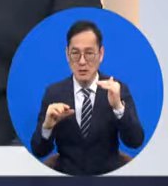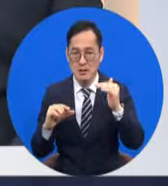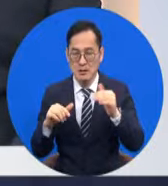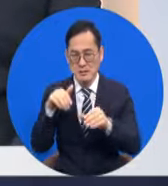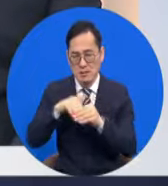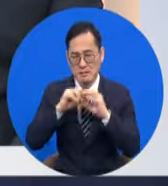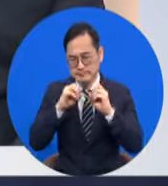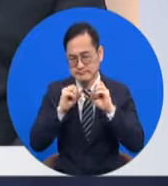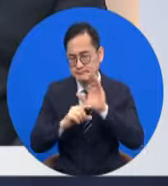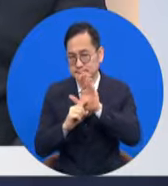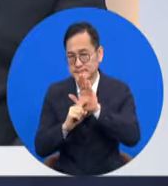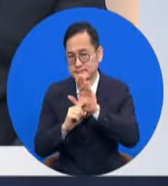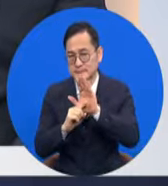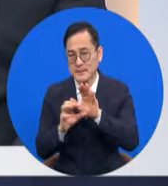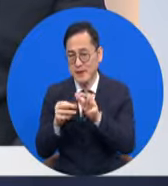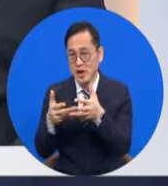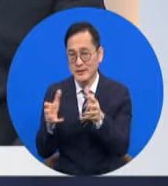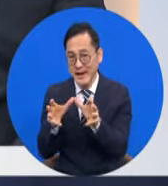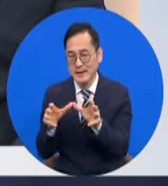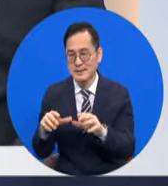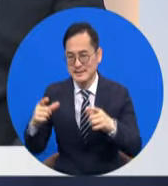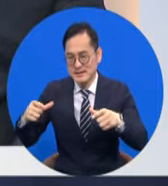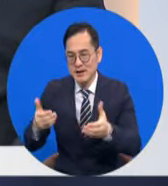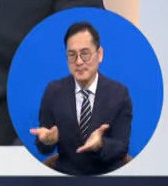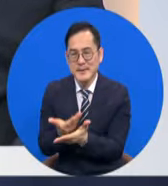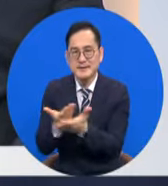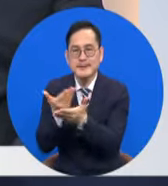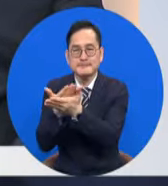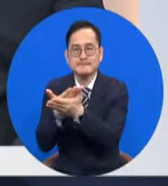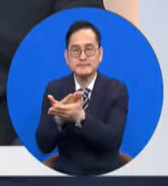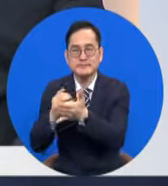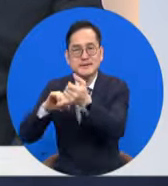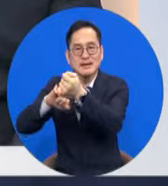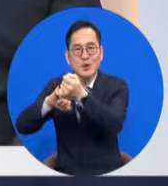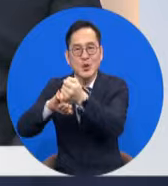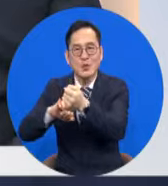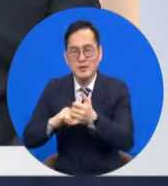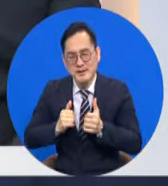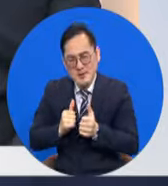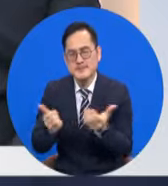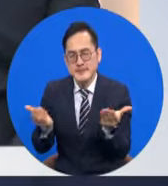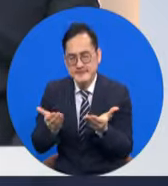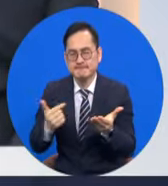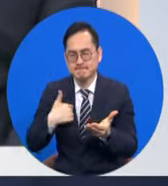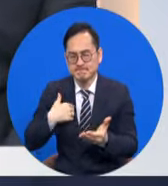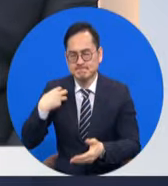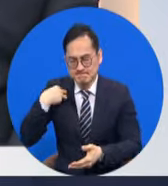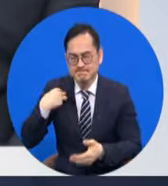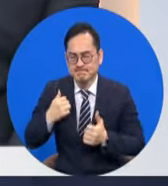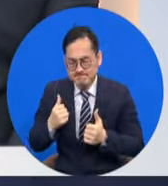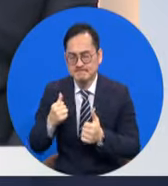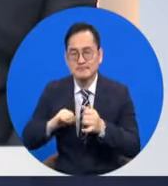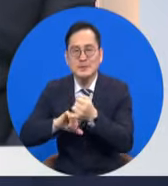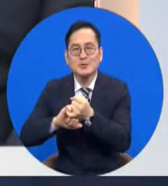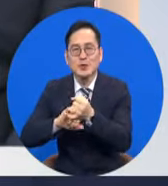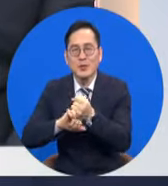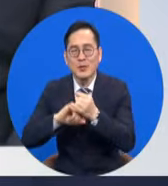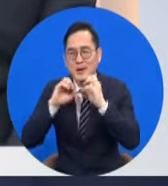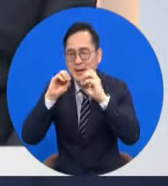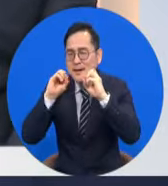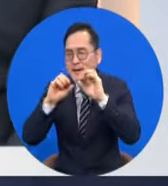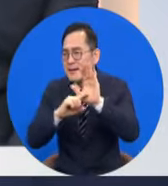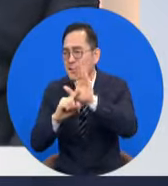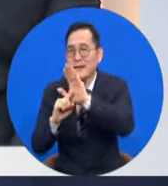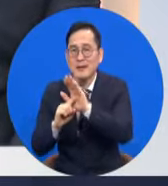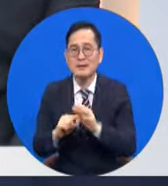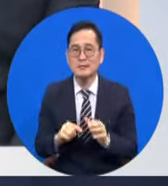과정에서 여당 프리미엄, 지역 개발론 이런 거 일꾼론으로 하시더라고요. 이런 부분이 아마 개항을 지역